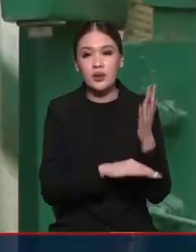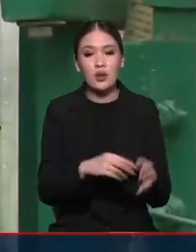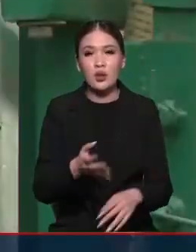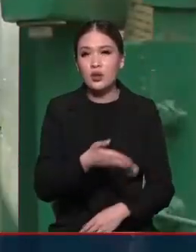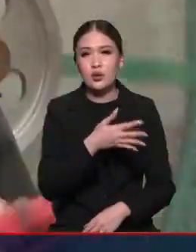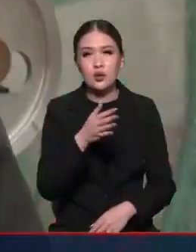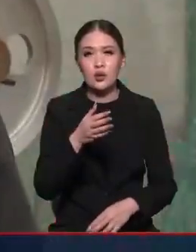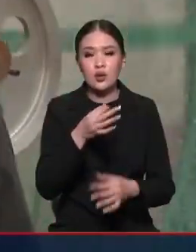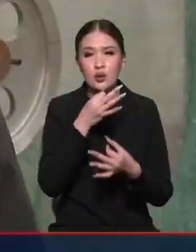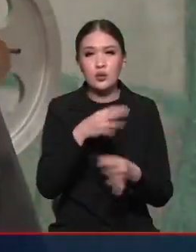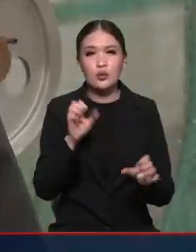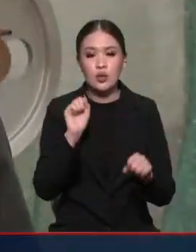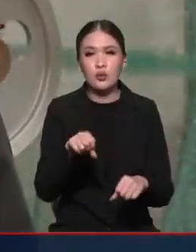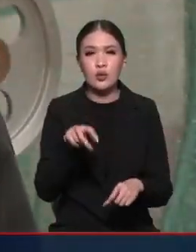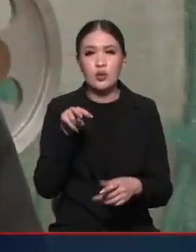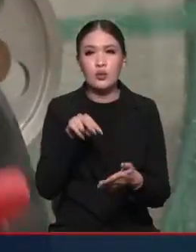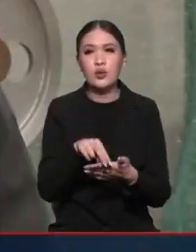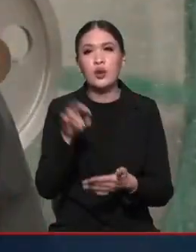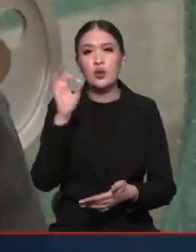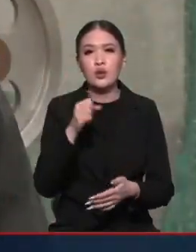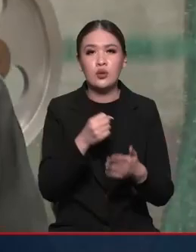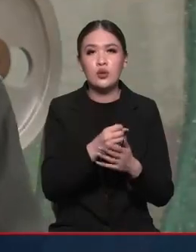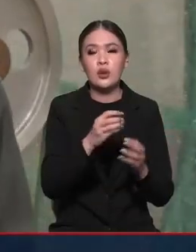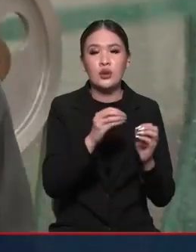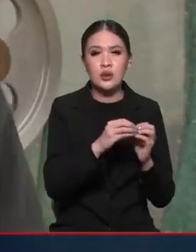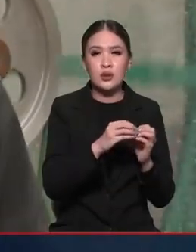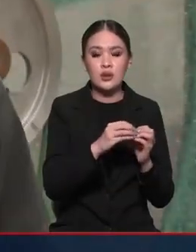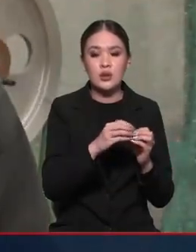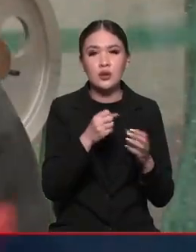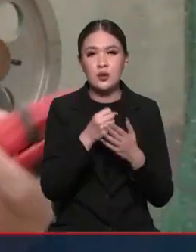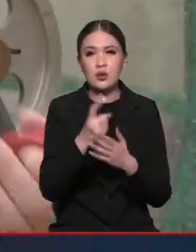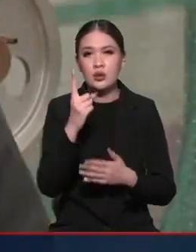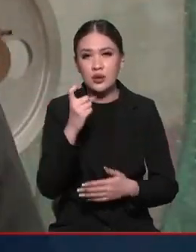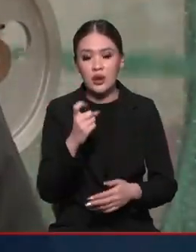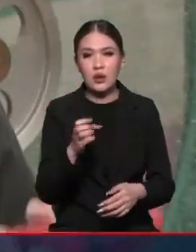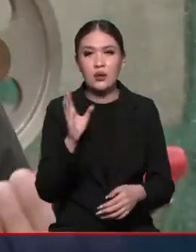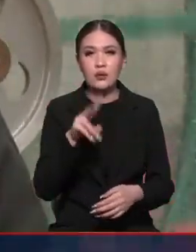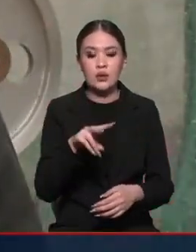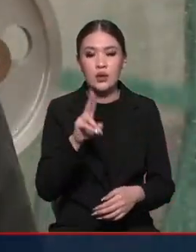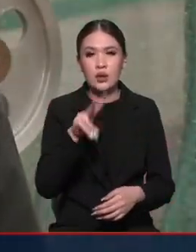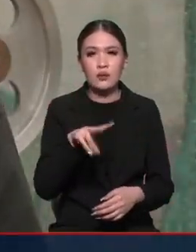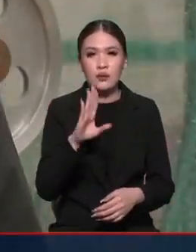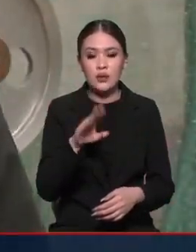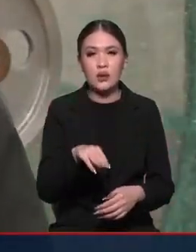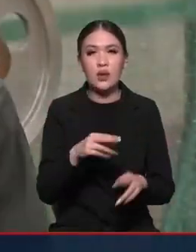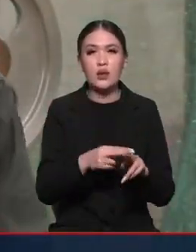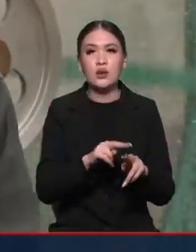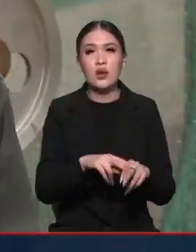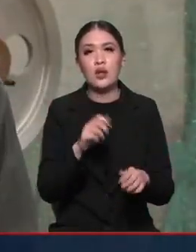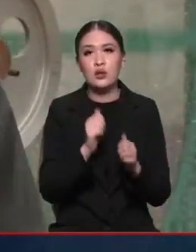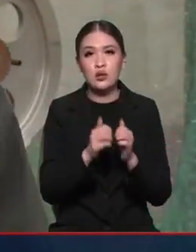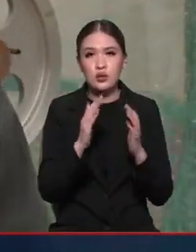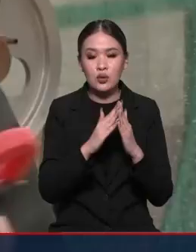приборы. Его можно масштабировать от 10 кВт до 100, до мегаватта. Начиная от частного дома запитывать